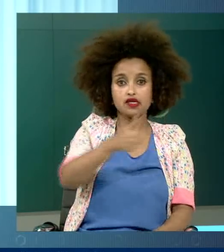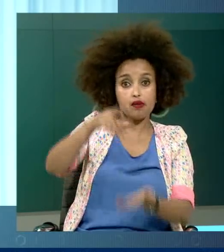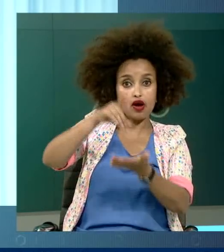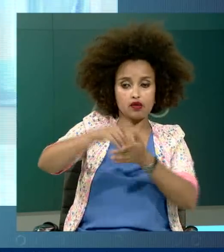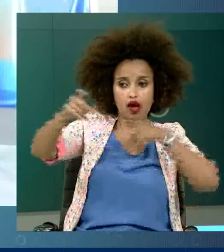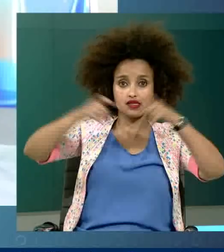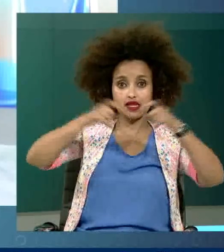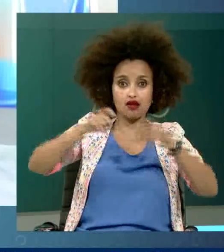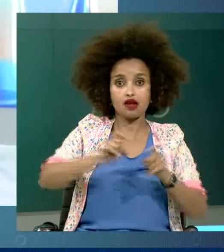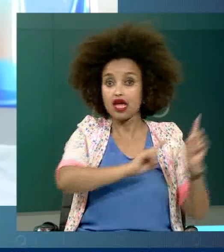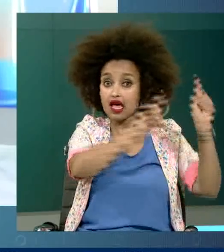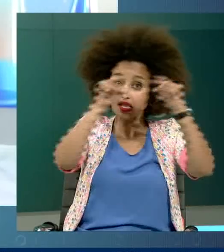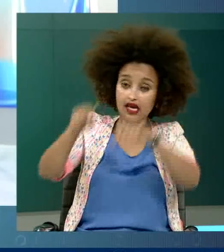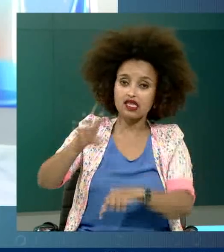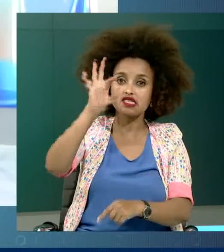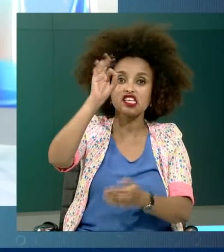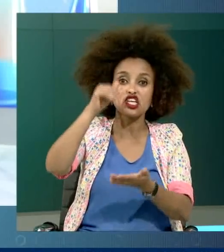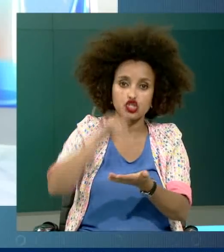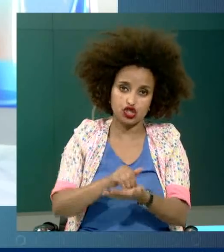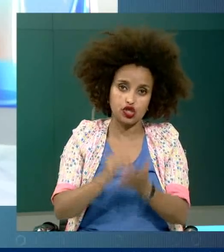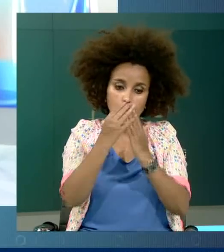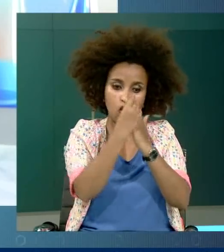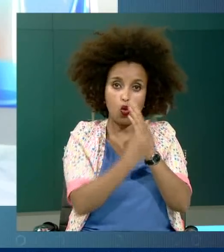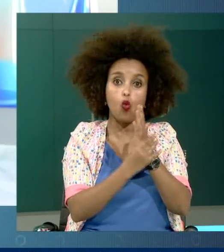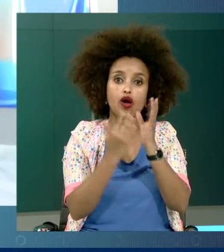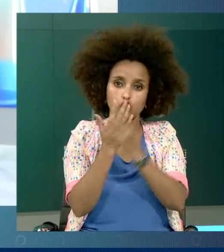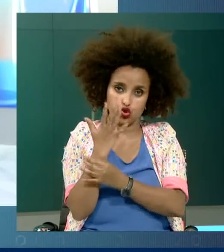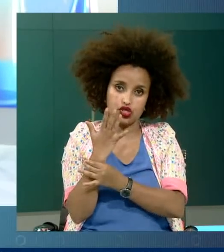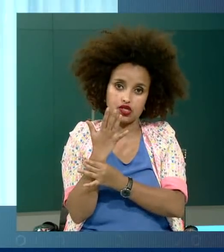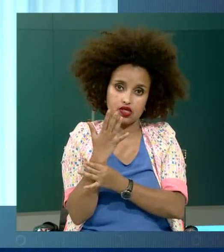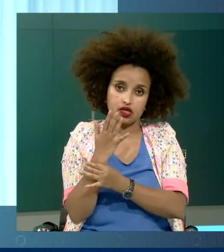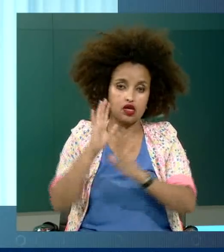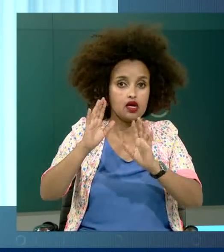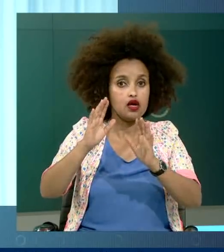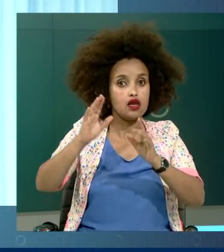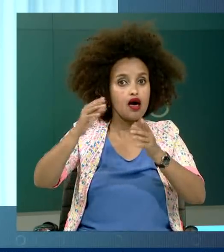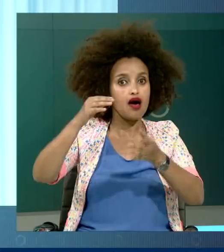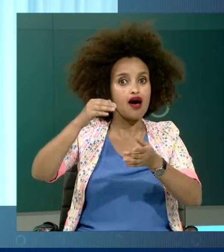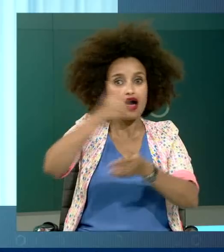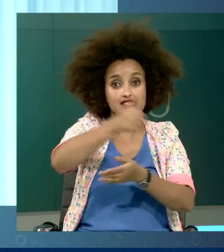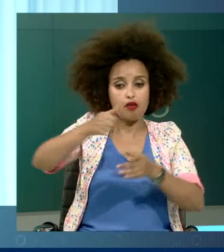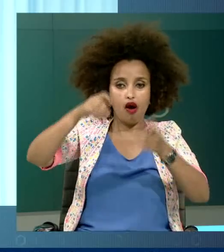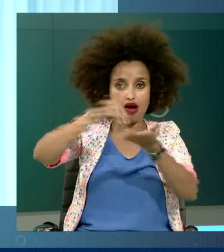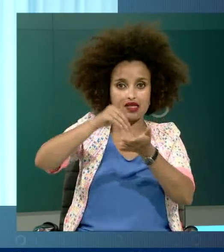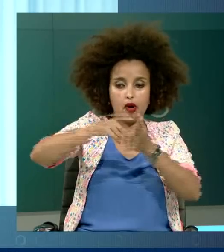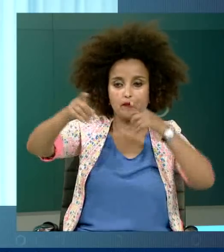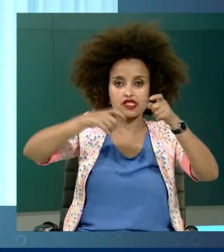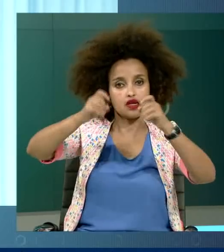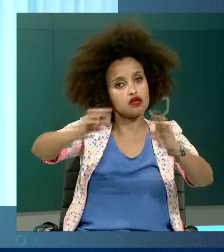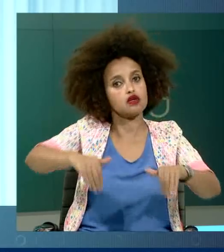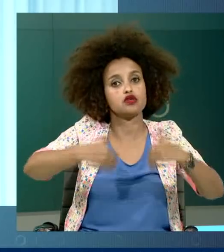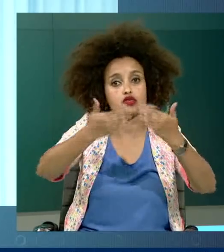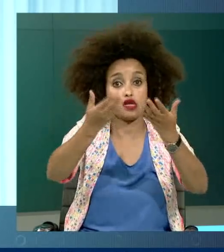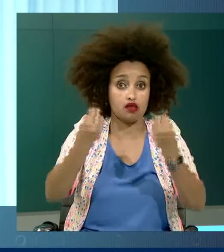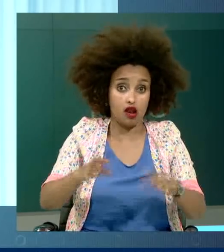ተገኝተን የ9000 ፍሬ ጓንቶች፣ የህክምና ግላቮች ለመስተዳደሩ ማስረከበናል። ምክንያቱም የህክምና ቁሳቁስ